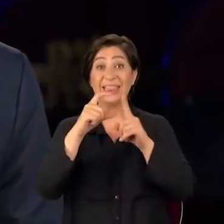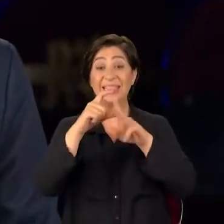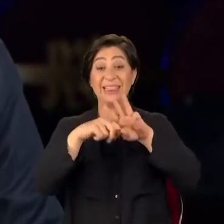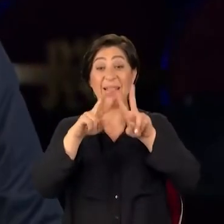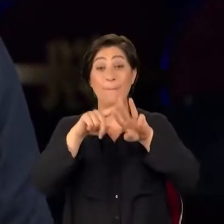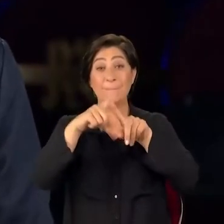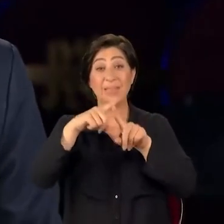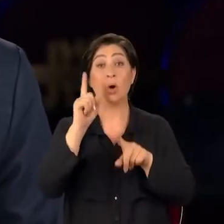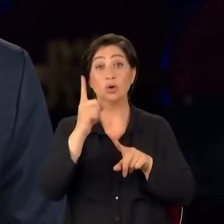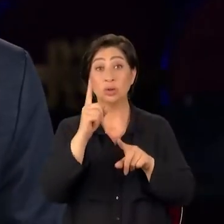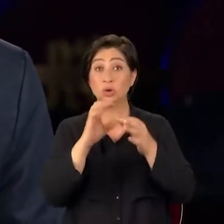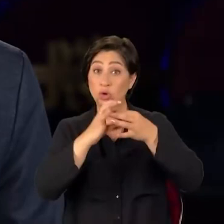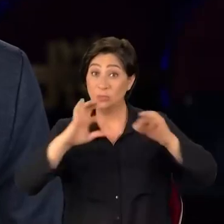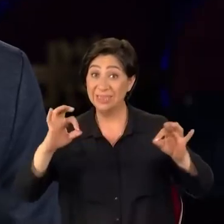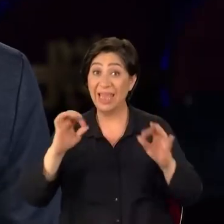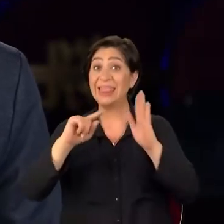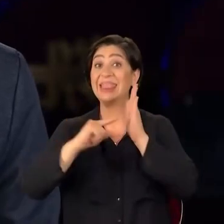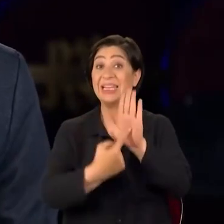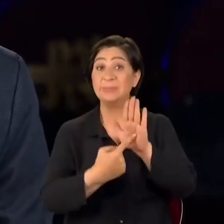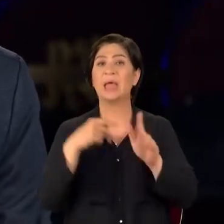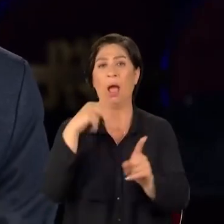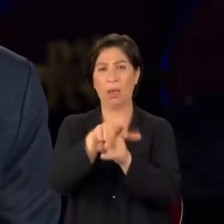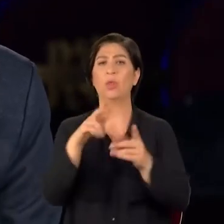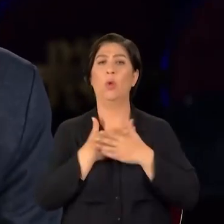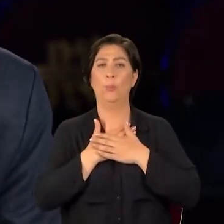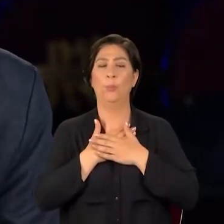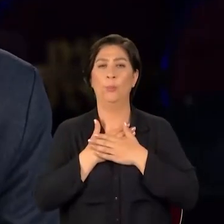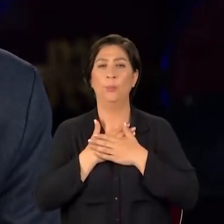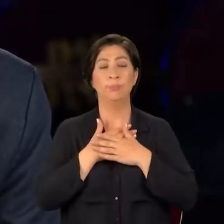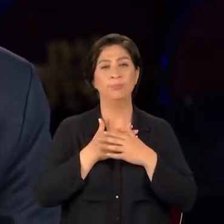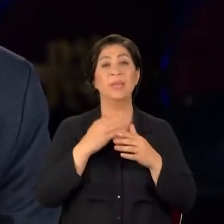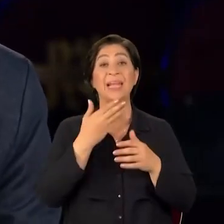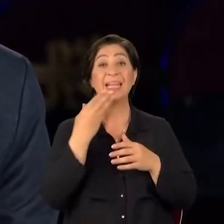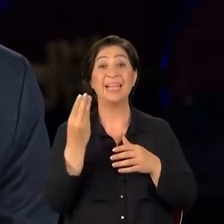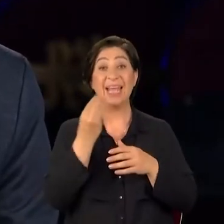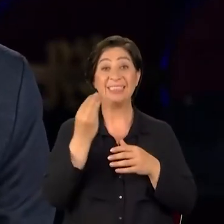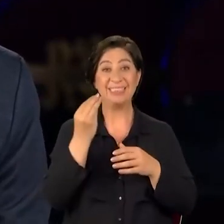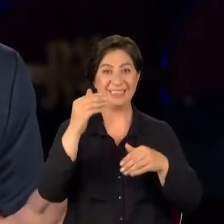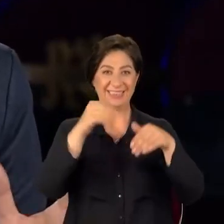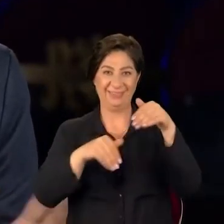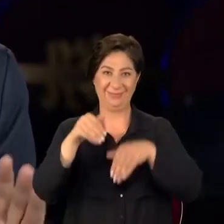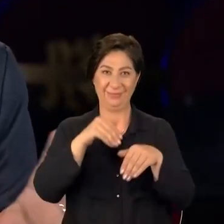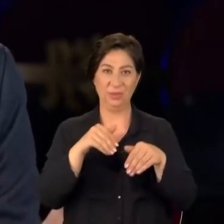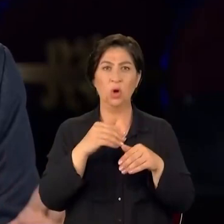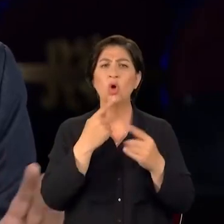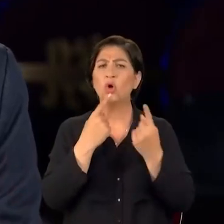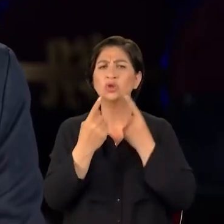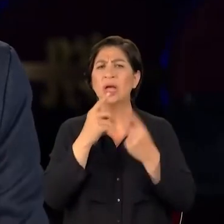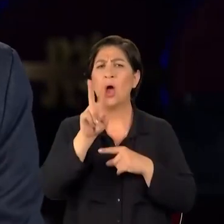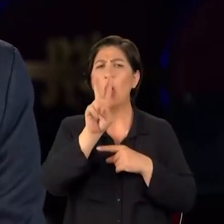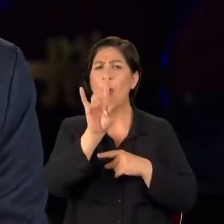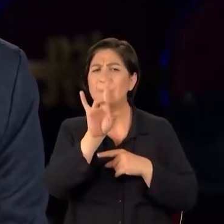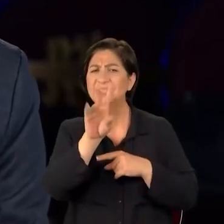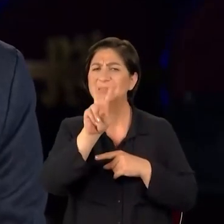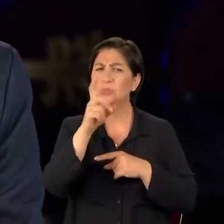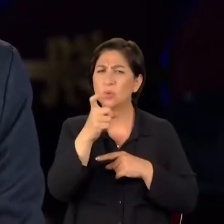cümlesi ya da tespitine katılıyorum. Yani oradan başlayayım. Genç seçmenin yani konuştuğumuz 15-29 yaş